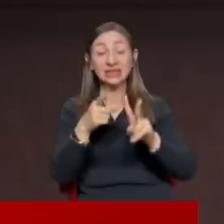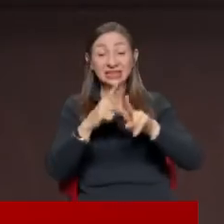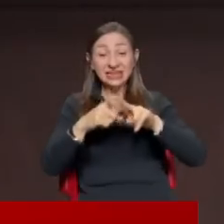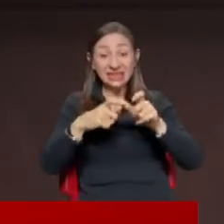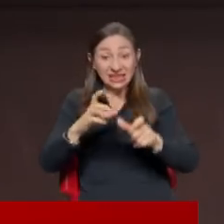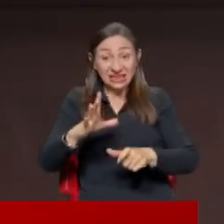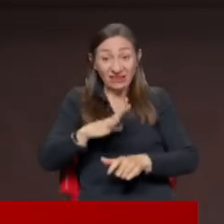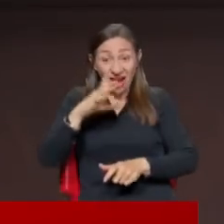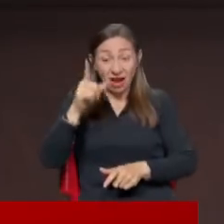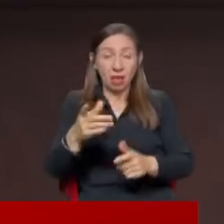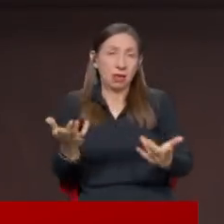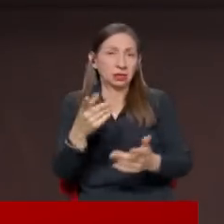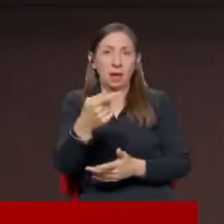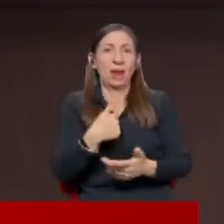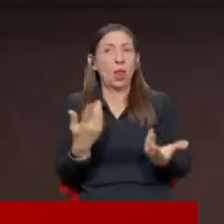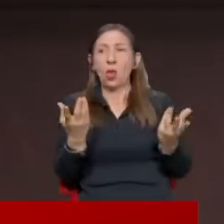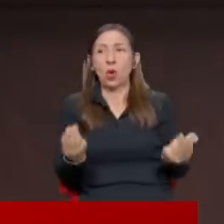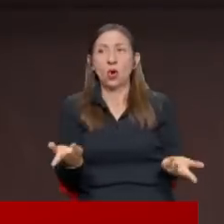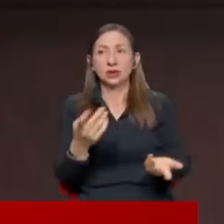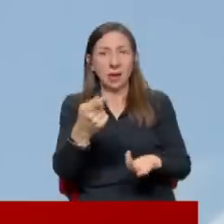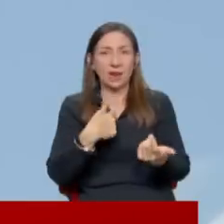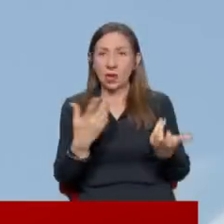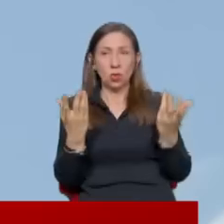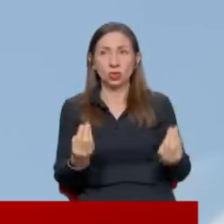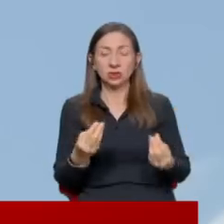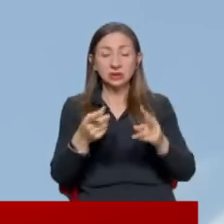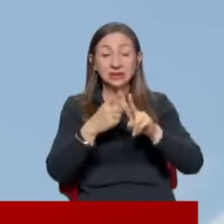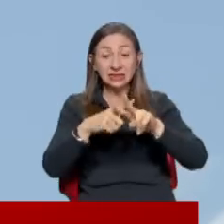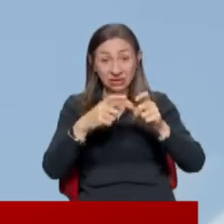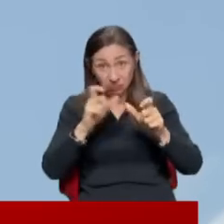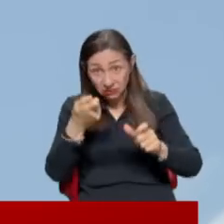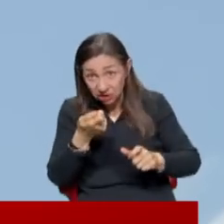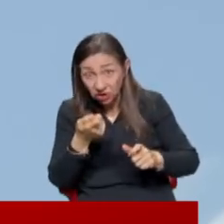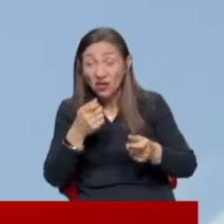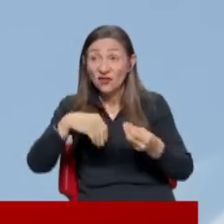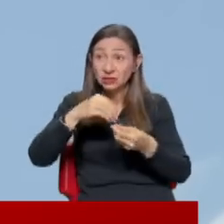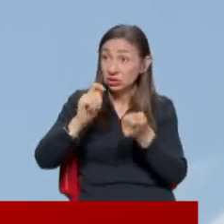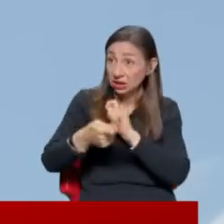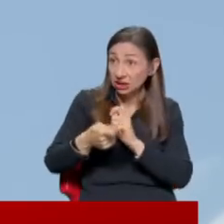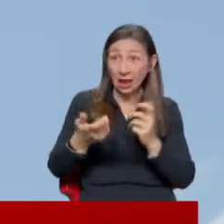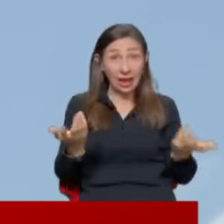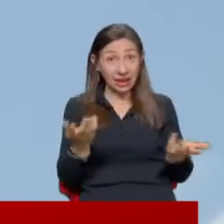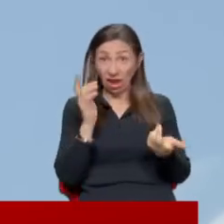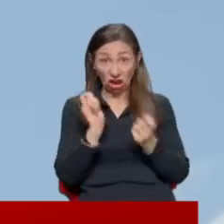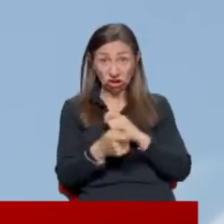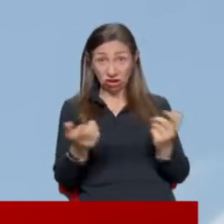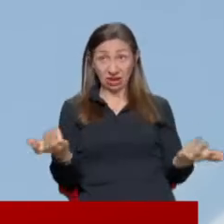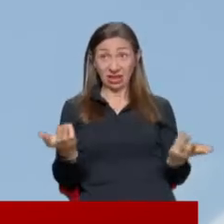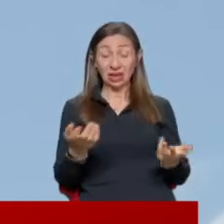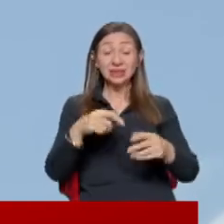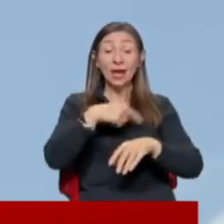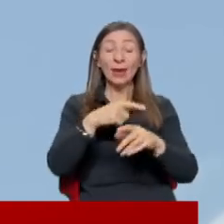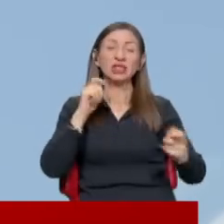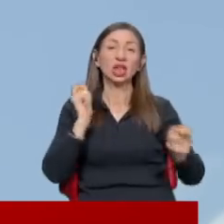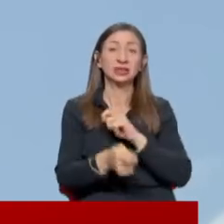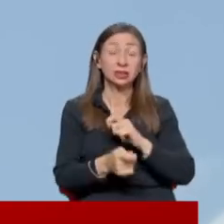ortada olduğuna göre sana bana ne oluyor? Sana bana ne oluyor? Nas mı değişti? Faiz mi değişti? Hayır. Peki ne değişti? Devran